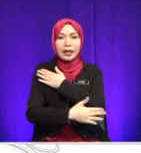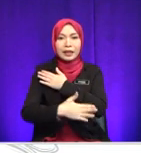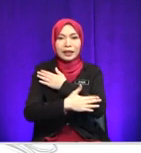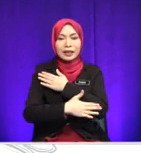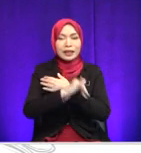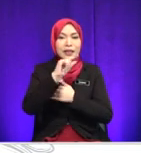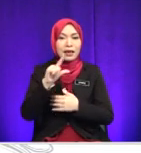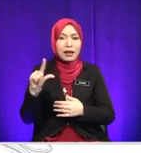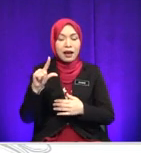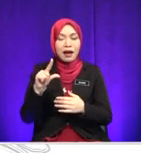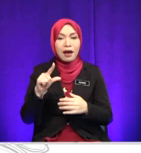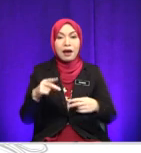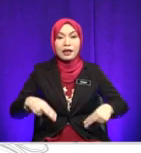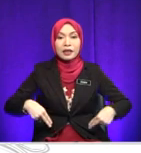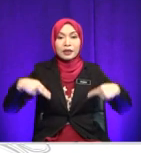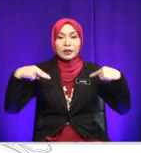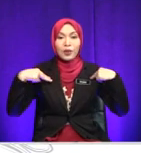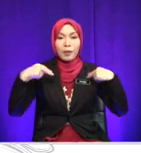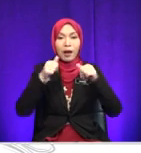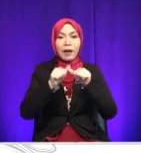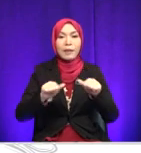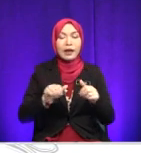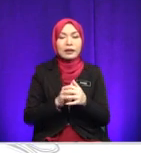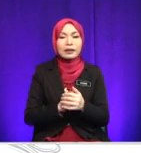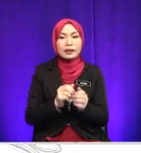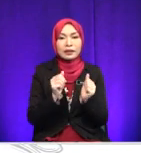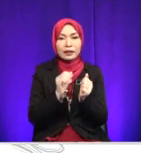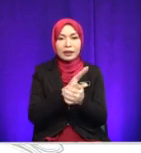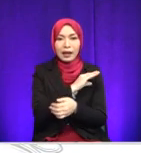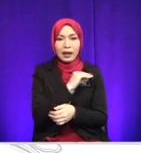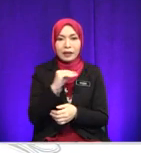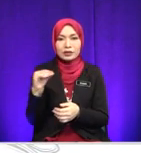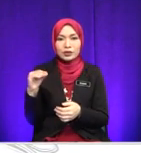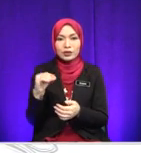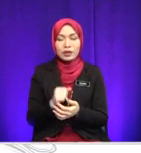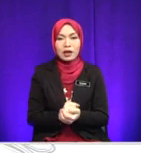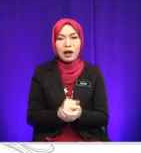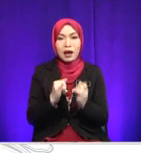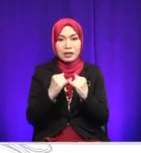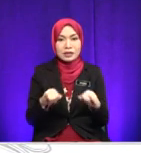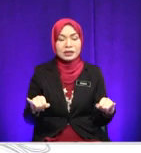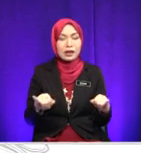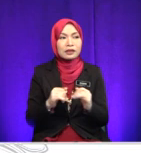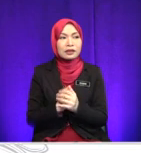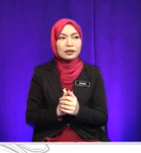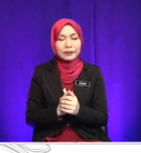dan harmoni serta berpegang pada prinsip menghormati kemerdekaan, kedaulatan serta keutuhan sesebuah wilayah melalui pendekatan